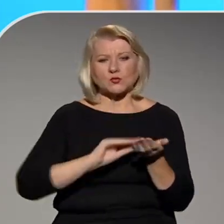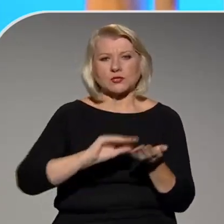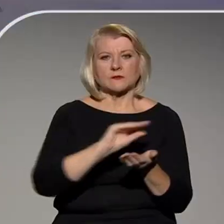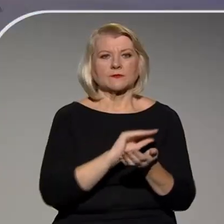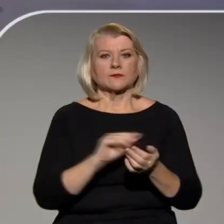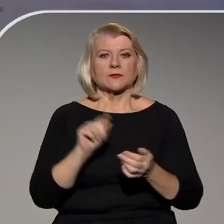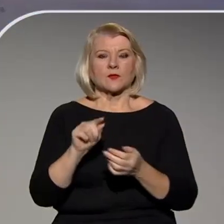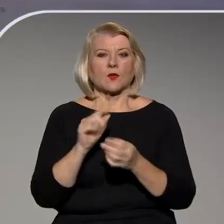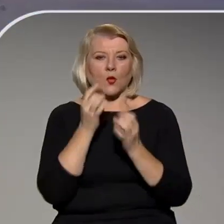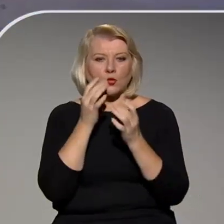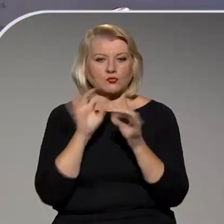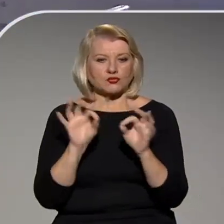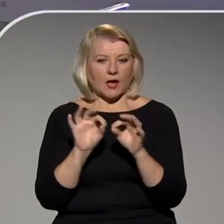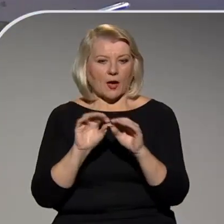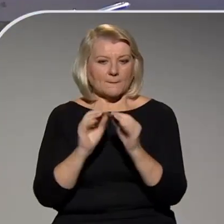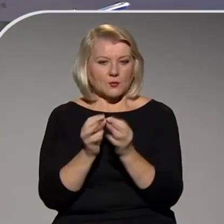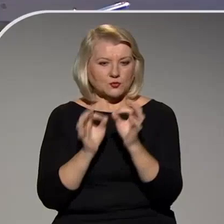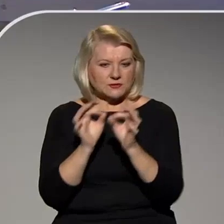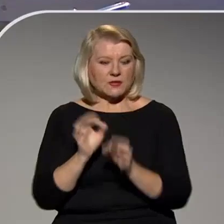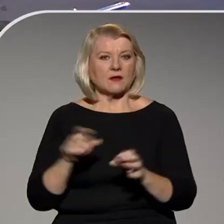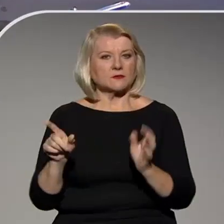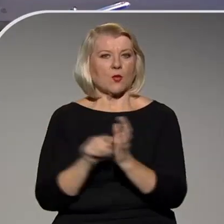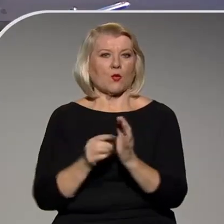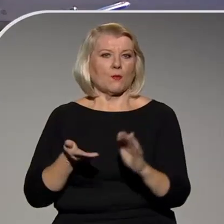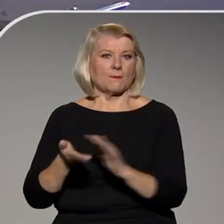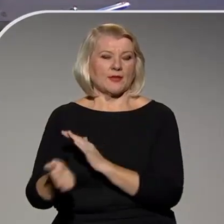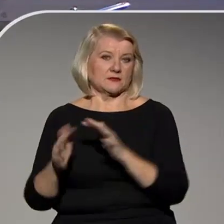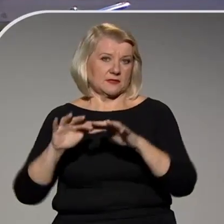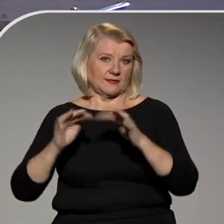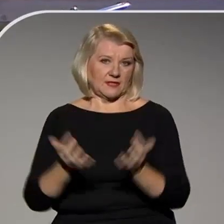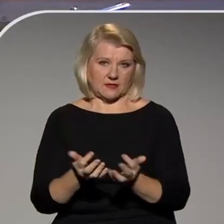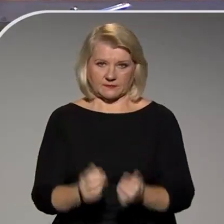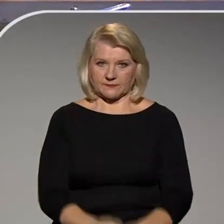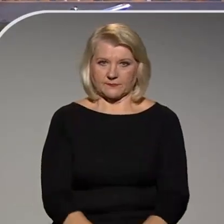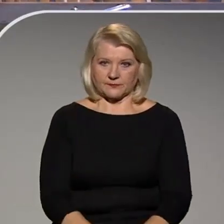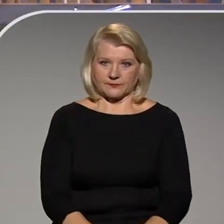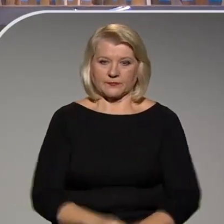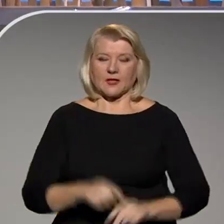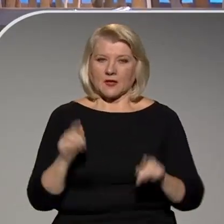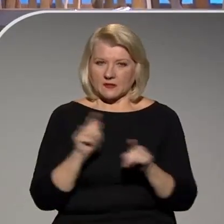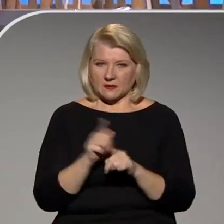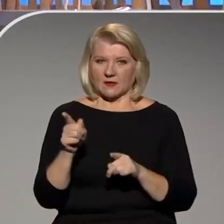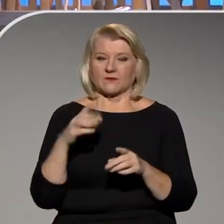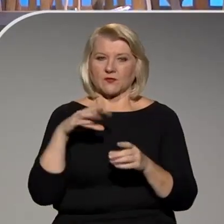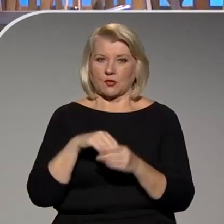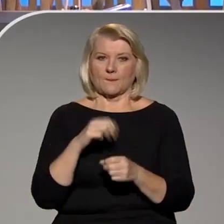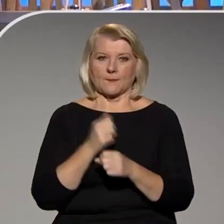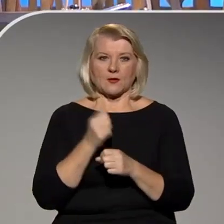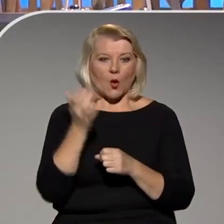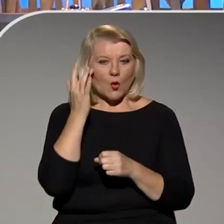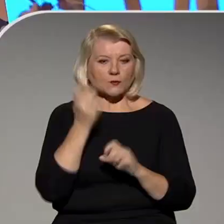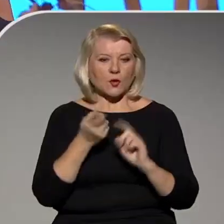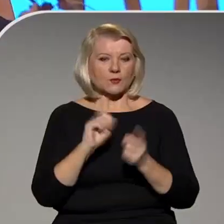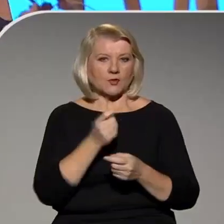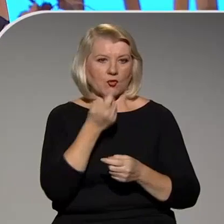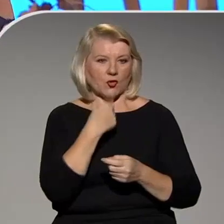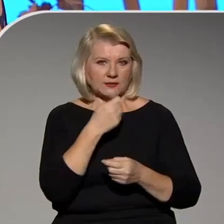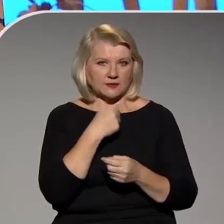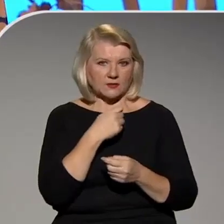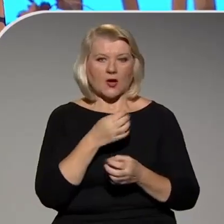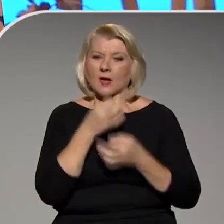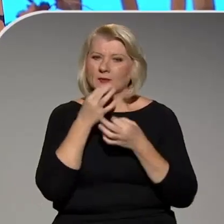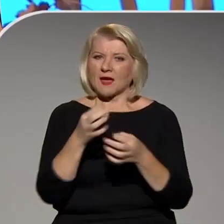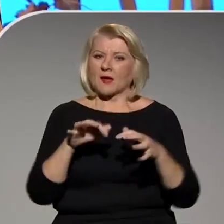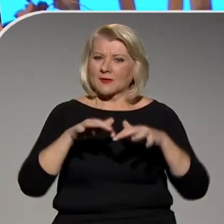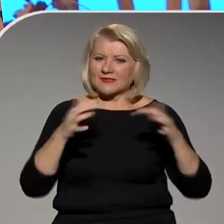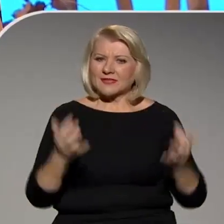jsou růžičkové kapusty s pečenou dýní. Lado, vy jste také nutriční specialistka, takže vy nám prozradíte, v čem je ta dýně tak výjimečná.